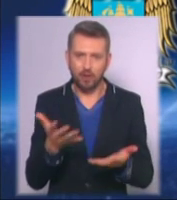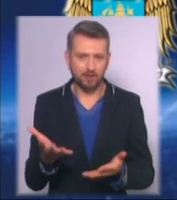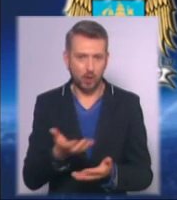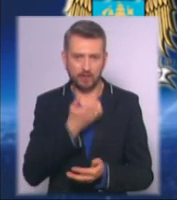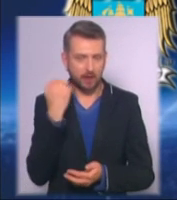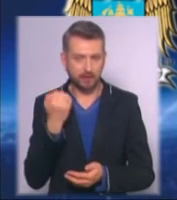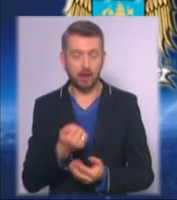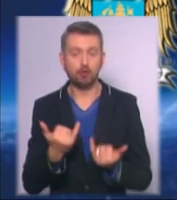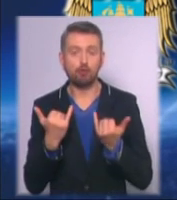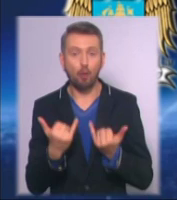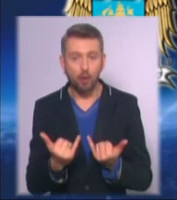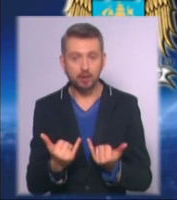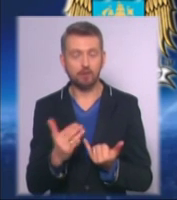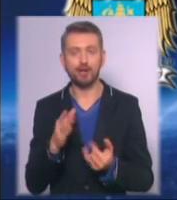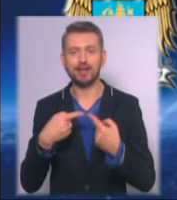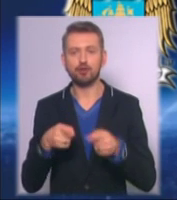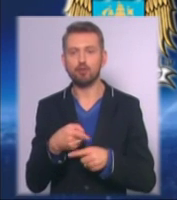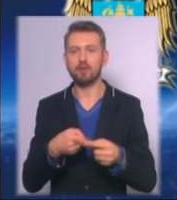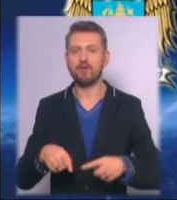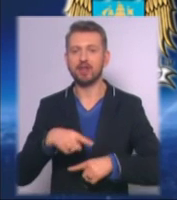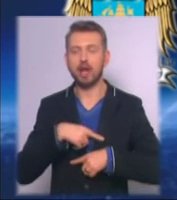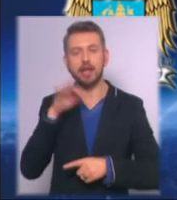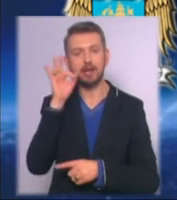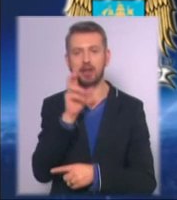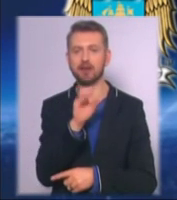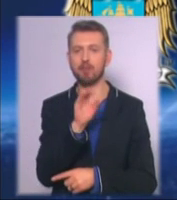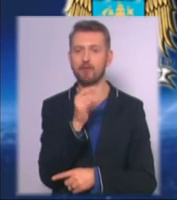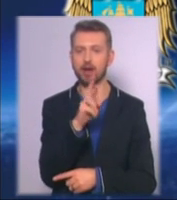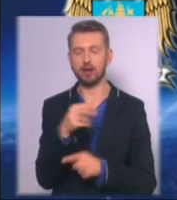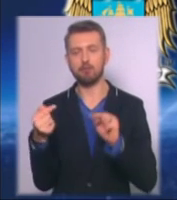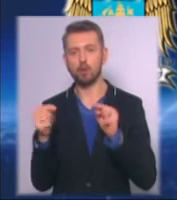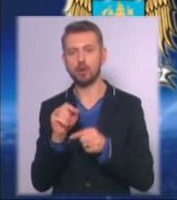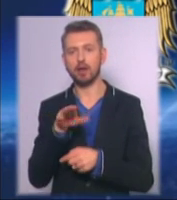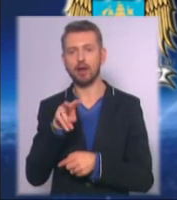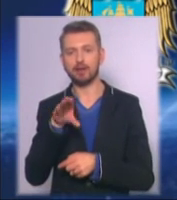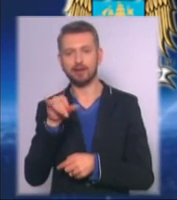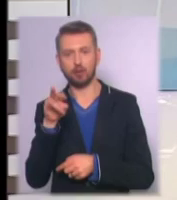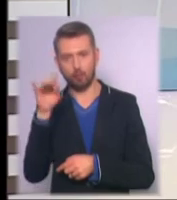скористатися. Сьогодні, нагадаємо, в іншому півфіналі німецька «Баварія» зустрінеться з «Атлетико Мадрид».